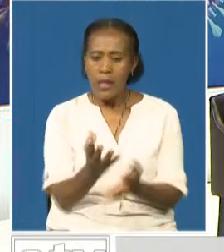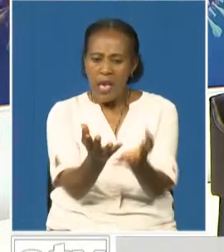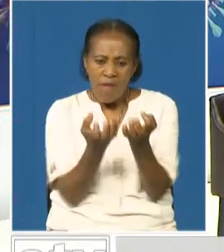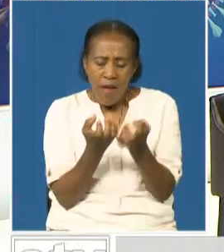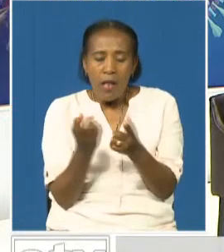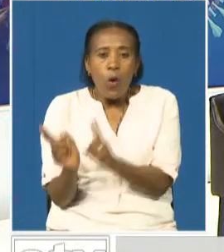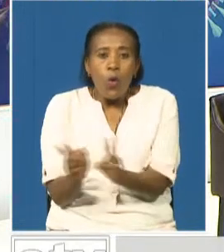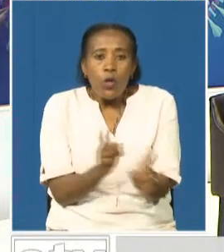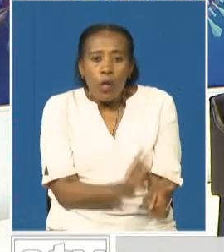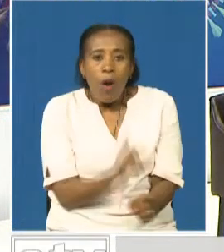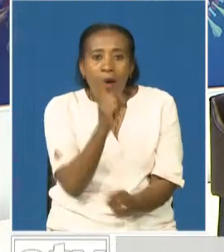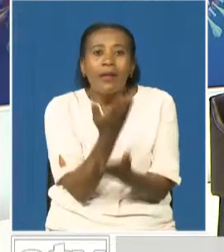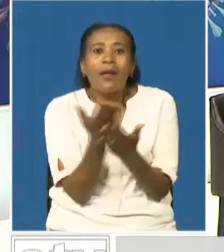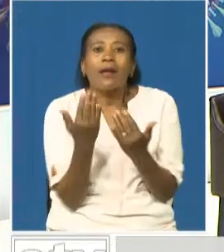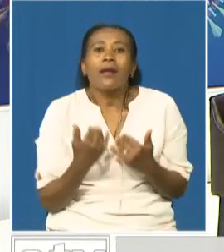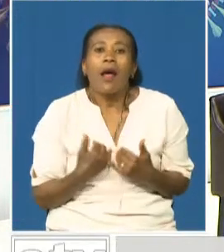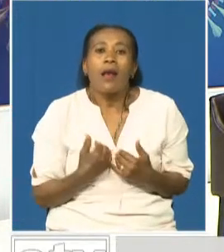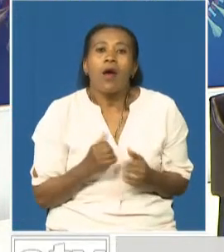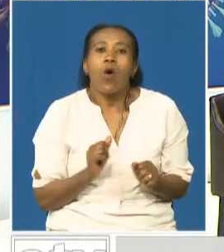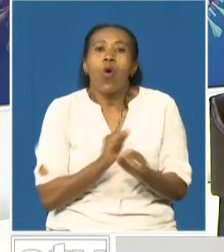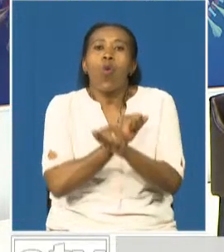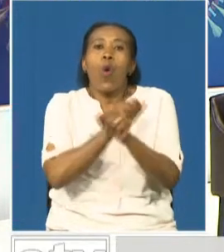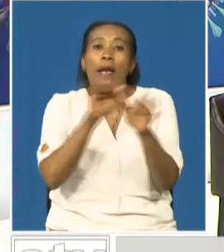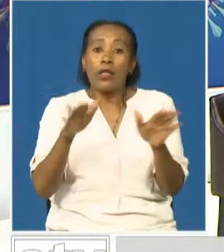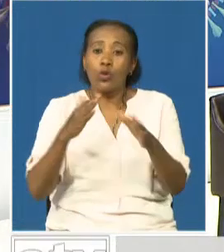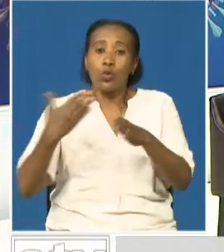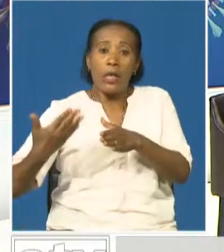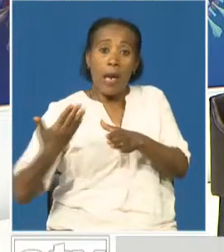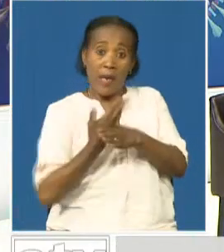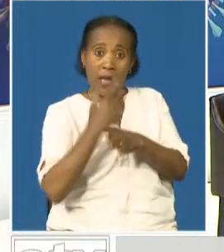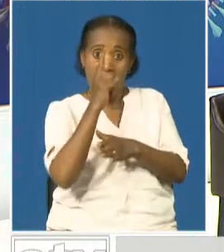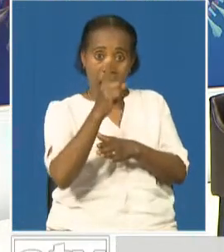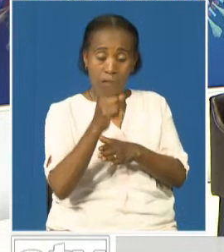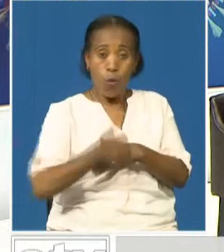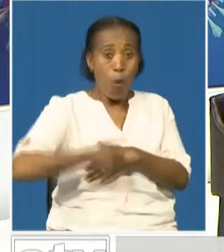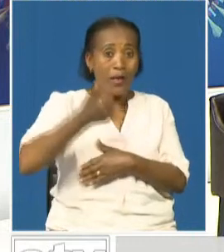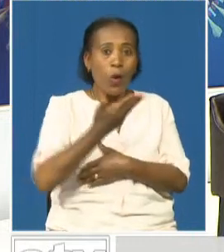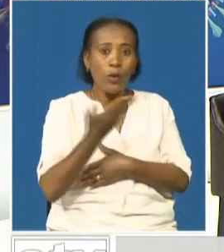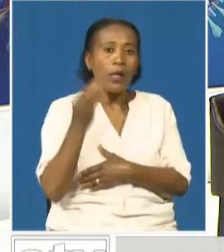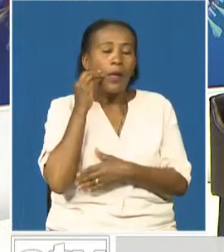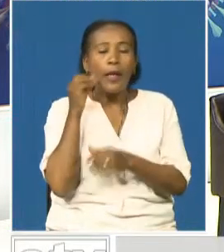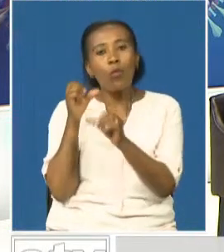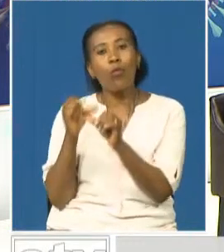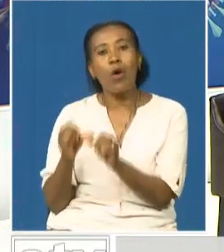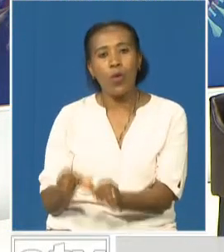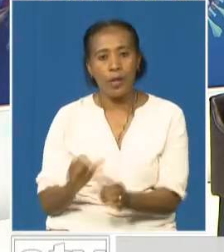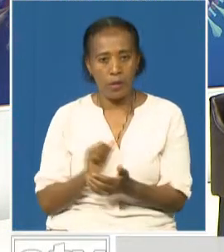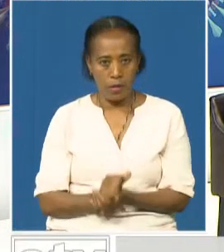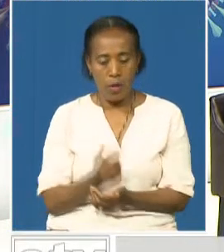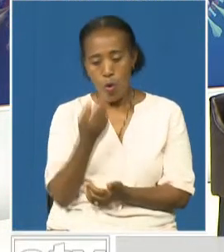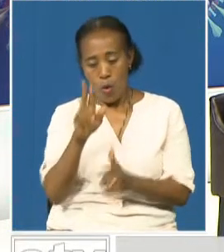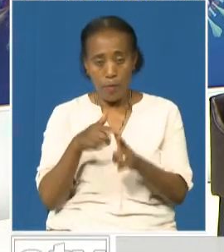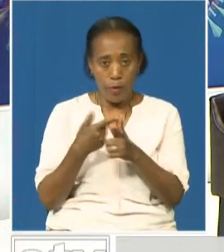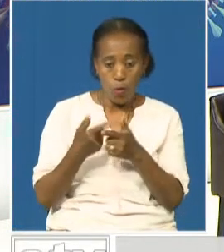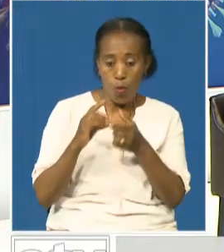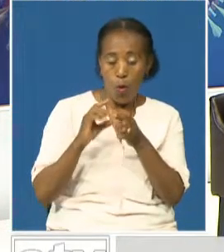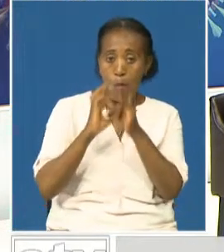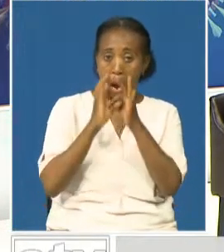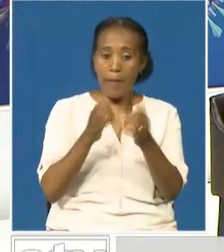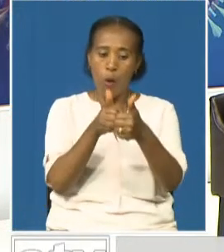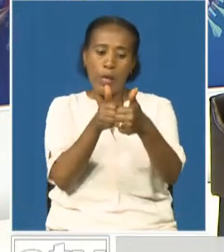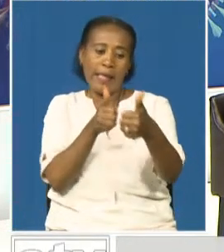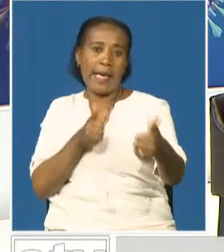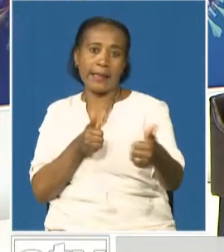የሚፈልገው ደግሞ አንድ ነገር አለ፣ ወይም ወረርሽኙን ለመግታት የሚያስፈልገው አንድ ዋና ነገር ቤት መቆየት ወይም ደግሞ ማህበራዊ